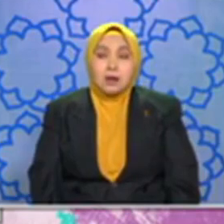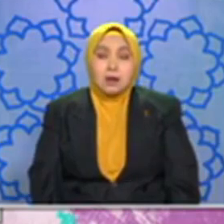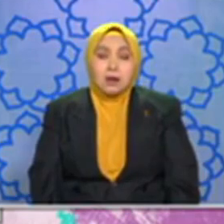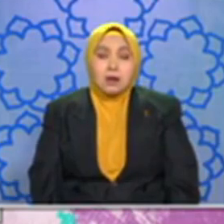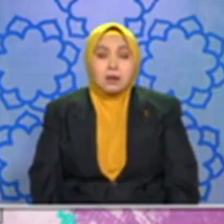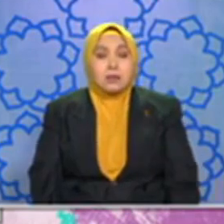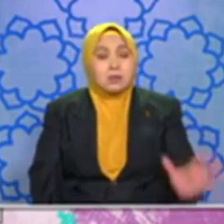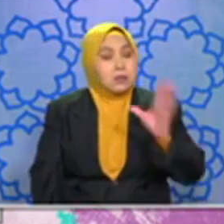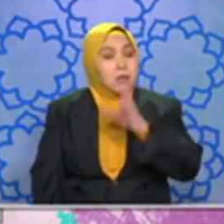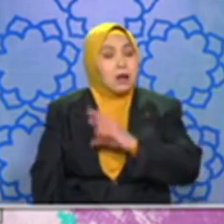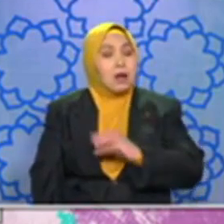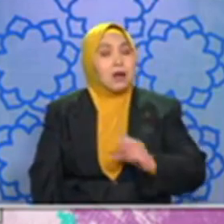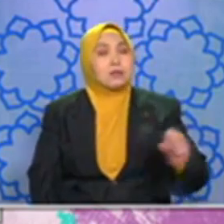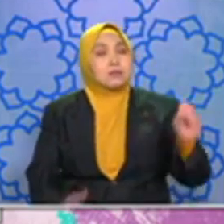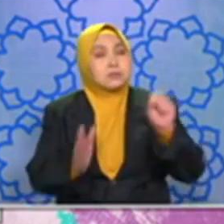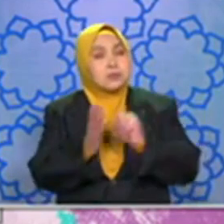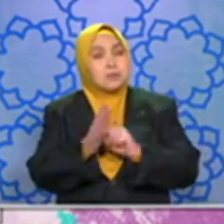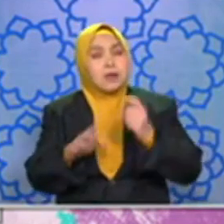إذ